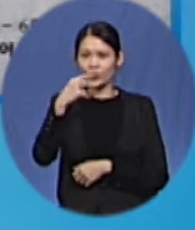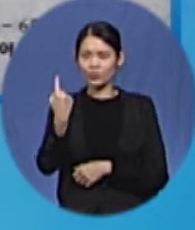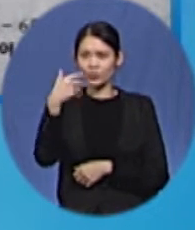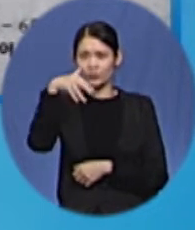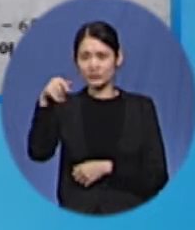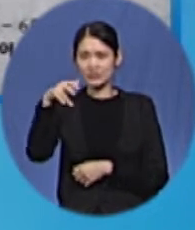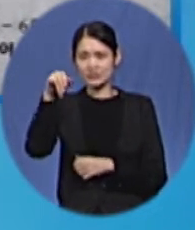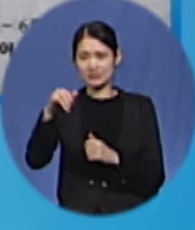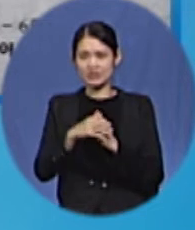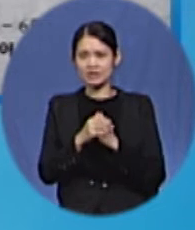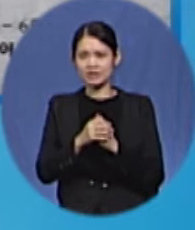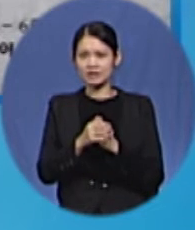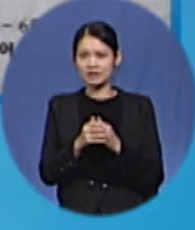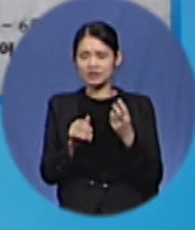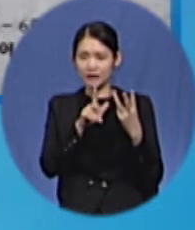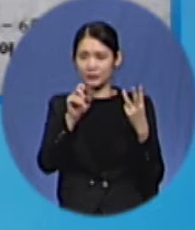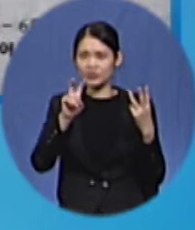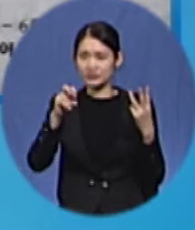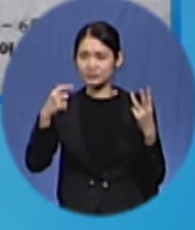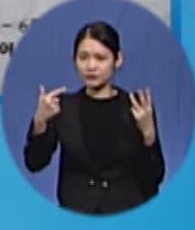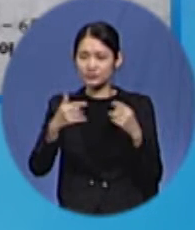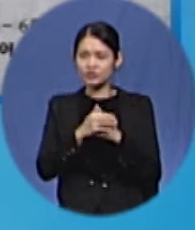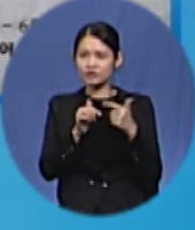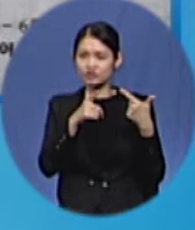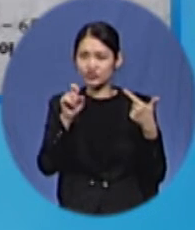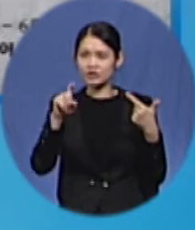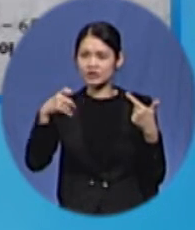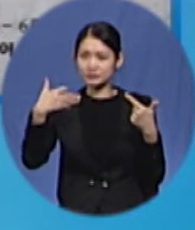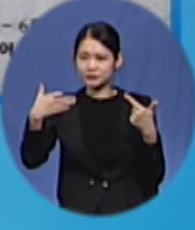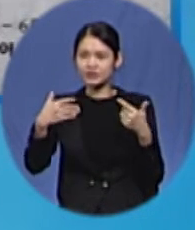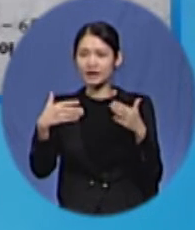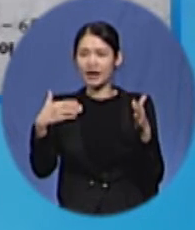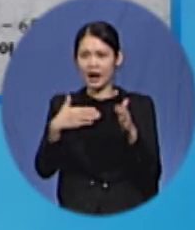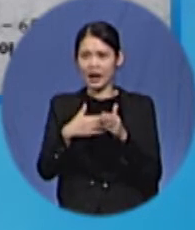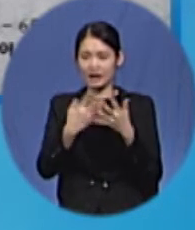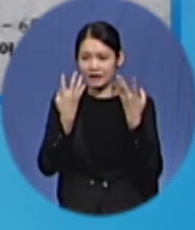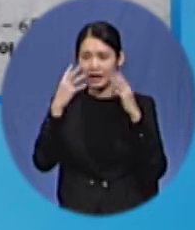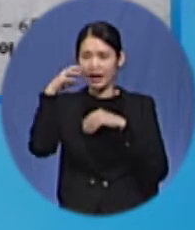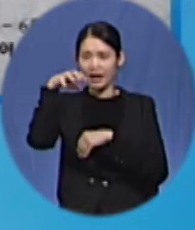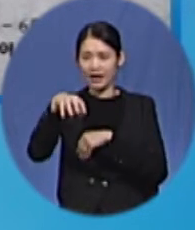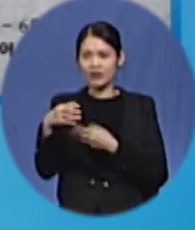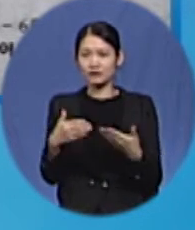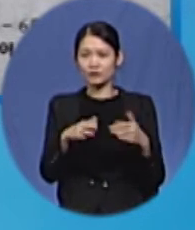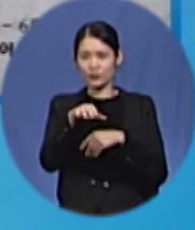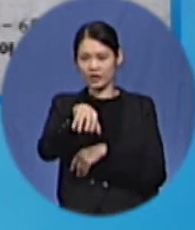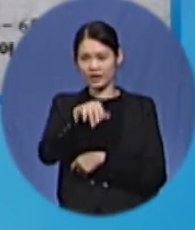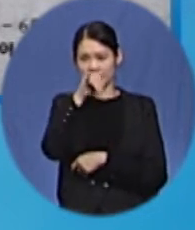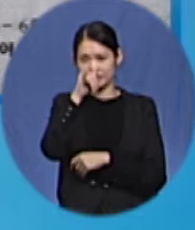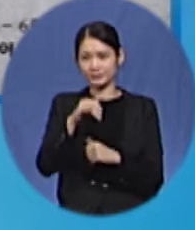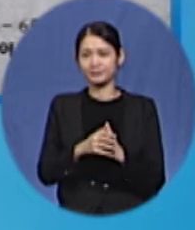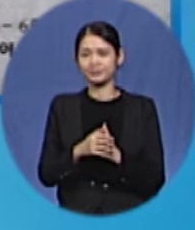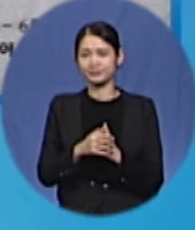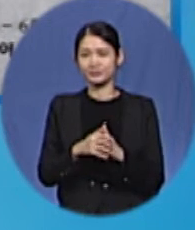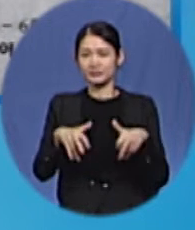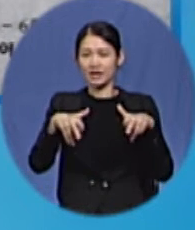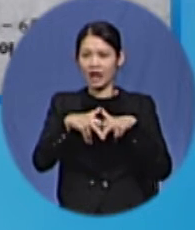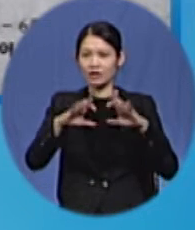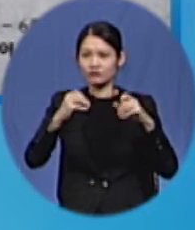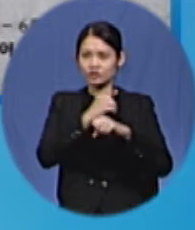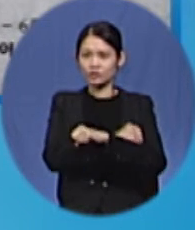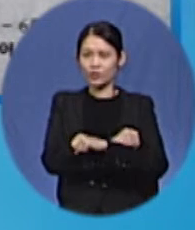오는 26일부터 6월 19일까지 서울 대학로 수연재 시어터에서 공연됩니다.